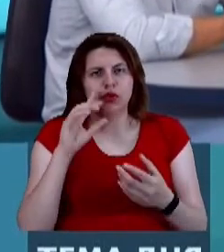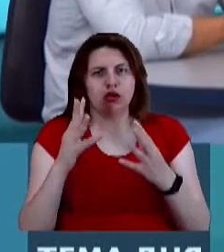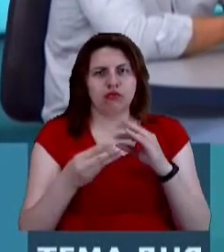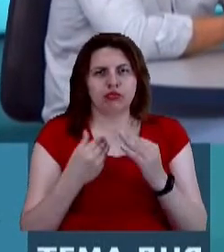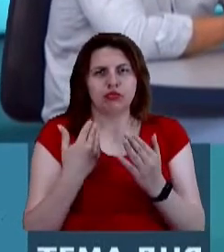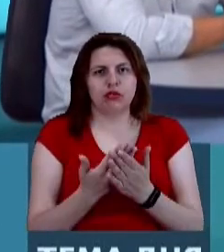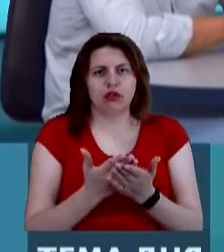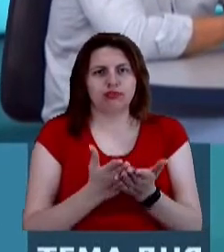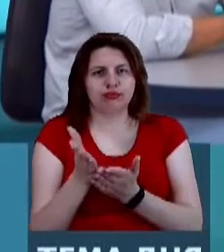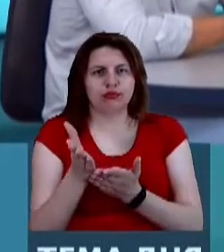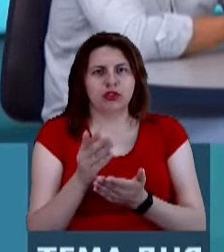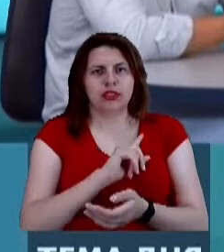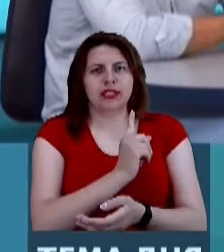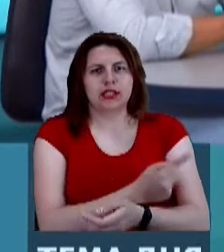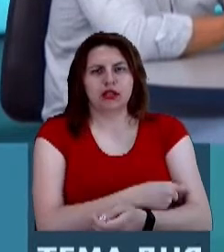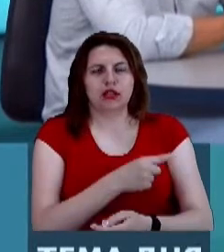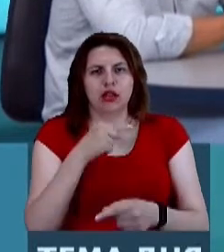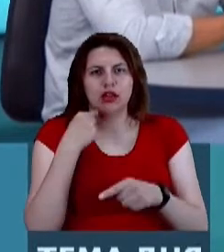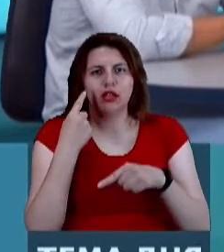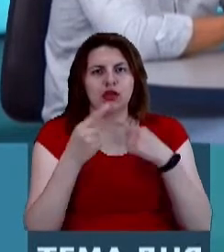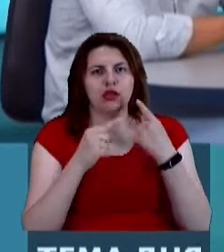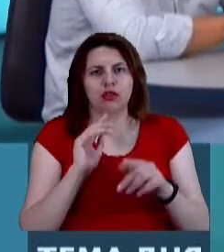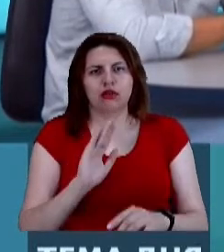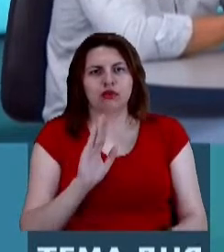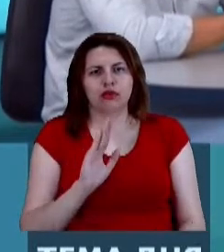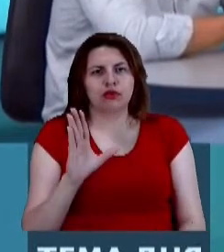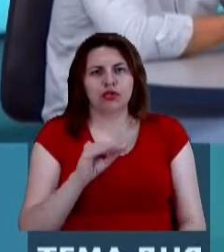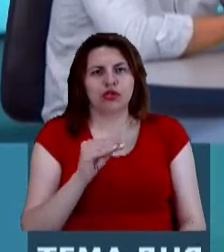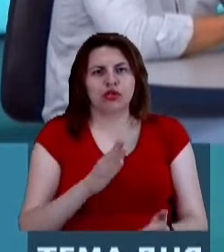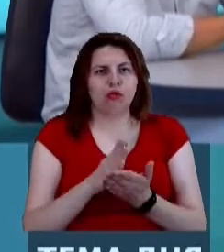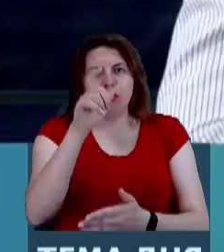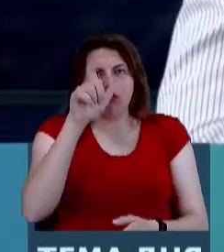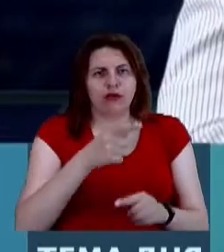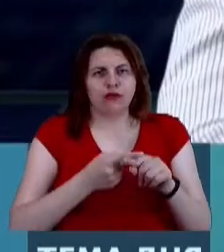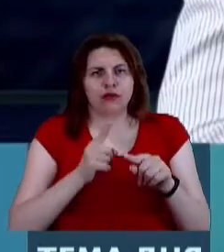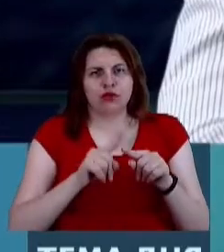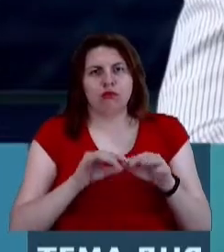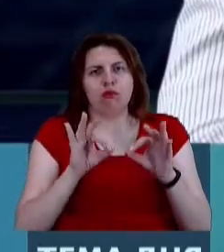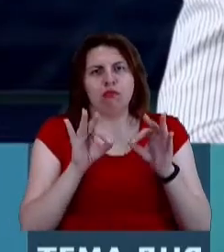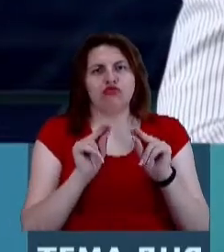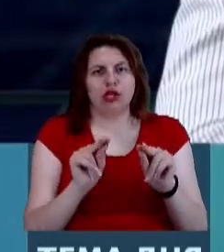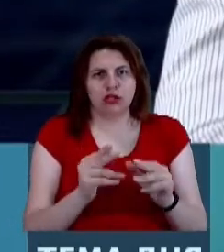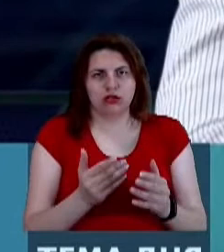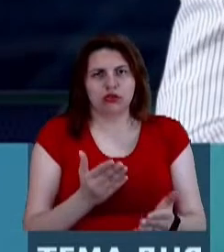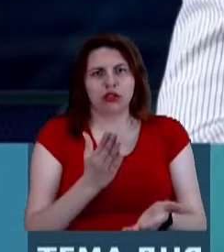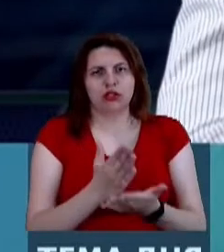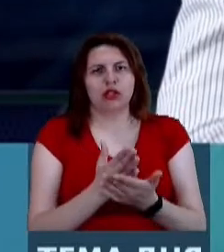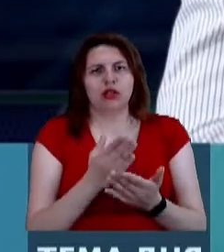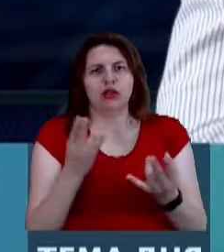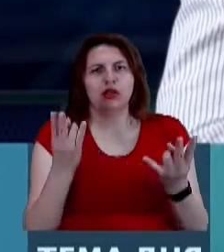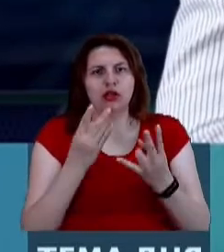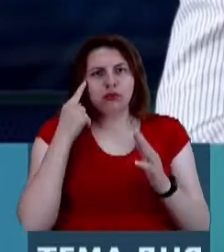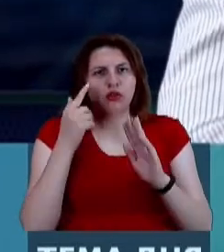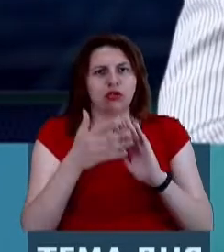політичної сили, але це не говорить для того, все, що говорять політики, в даному разі це правда. І от в даному разі треба розуміти, для чого